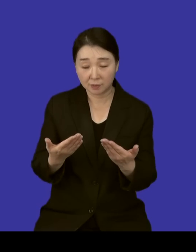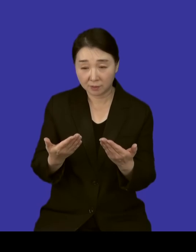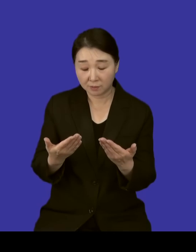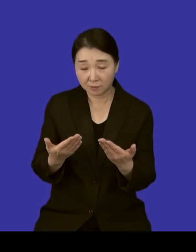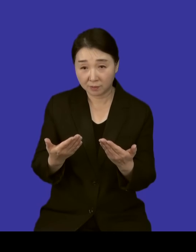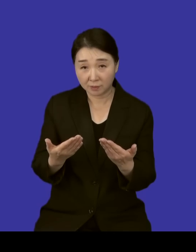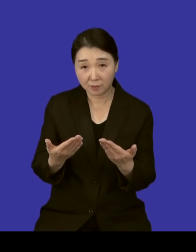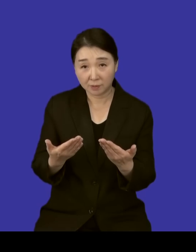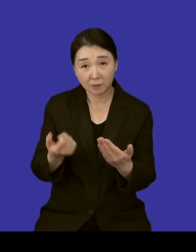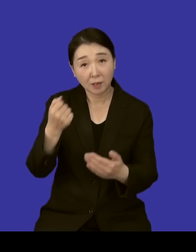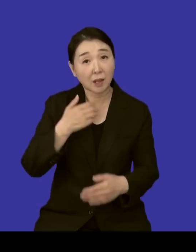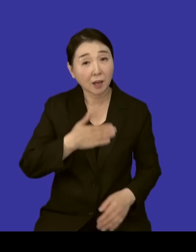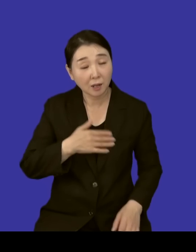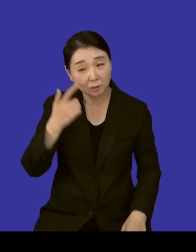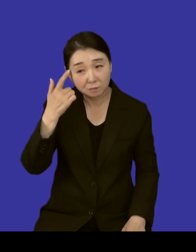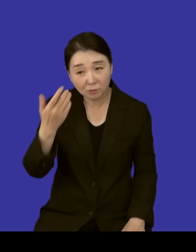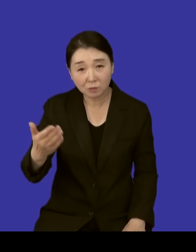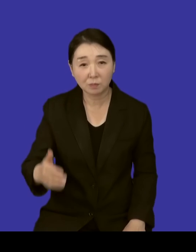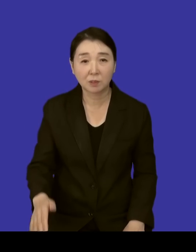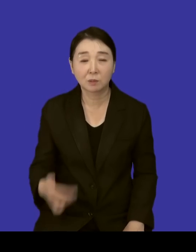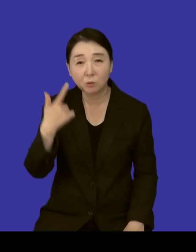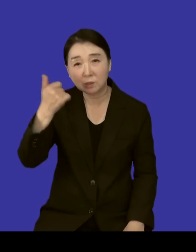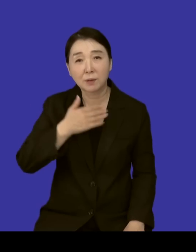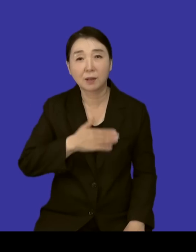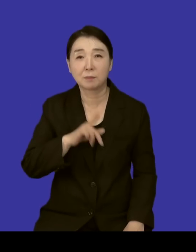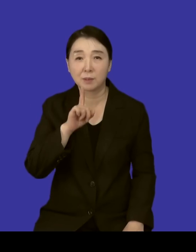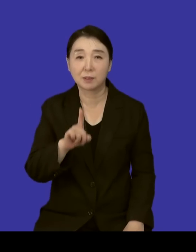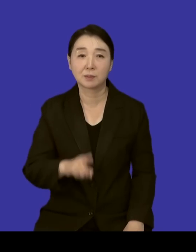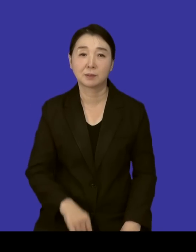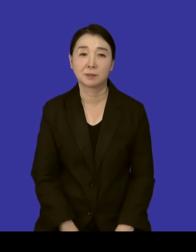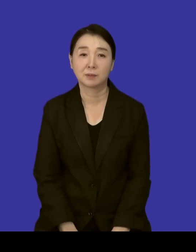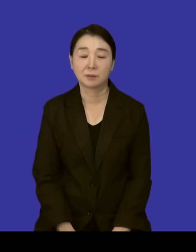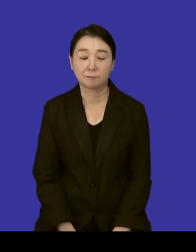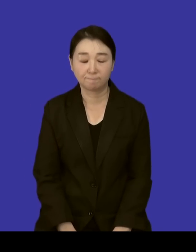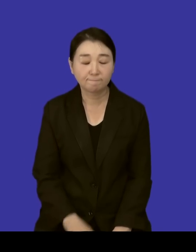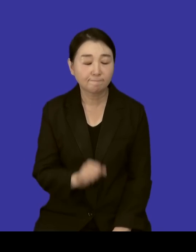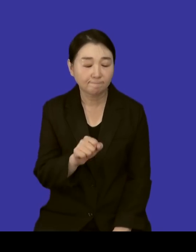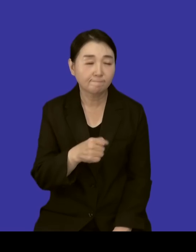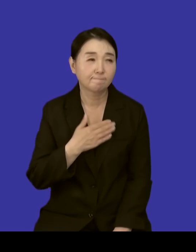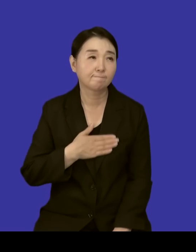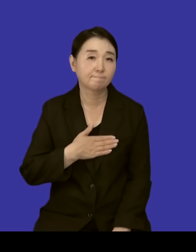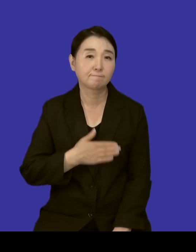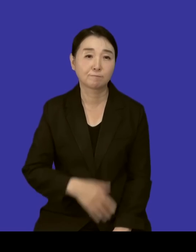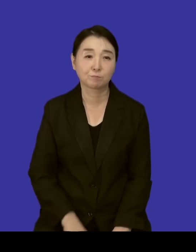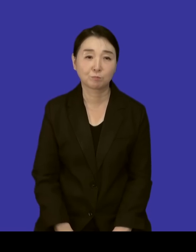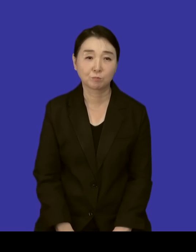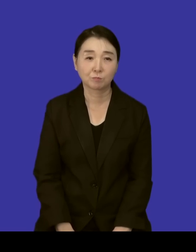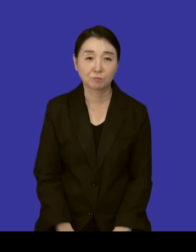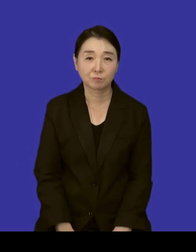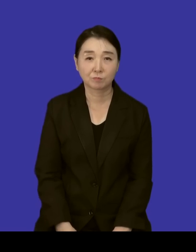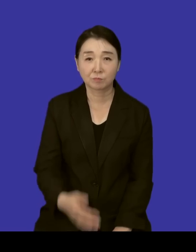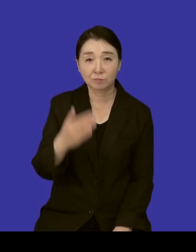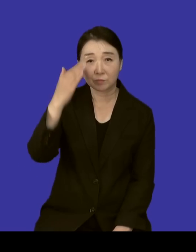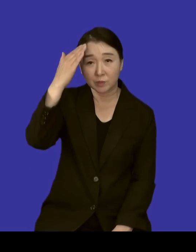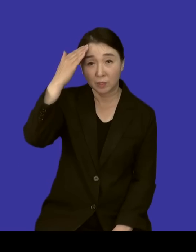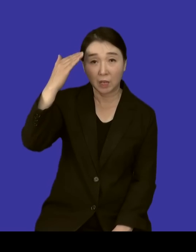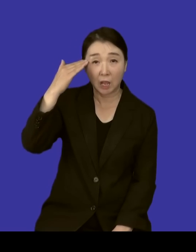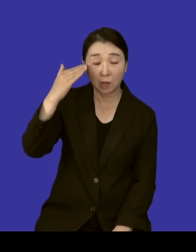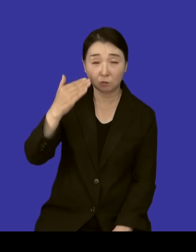아십니까? 울었어요. 목사님이 아신다고 고개를 끄덕였는데 우리나라